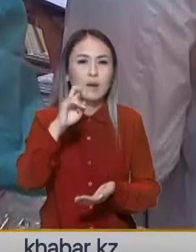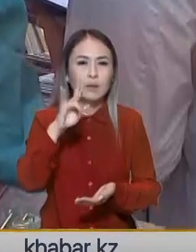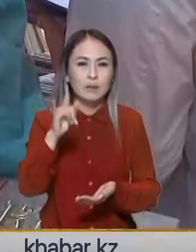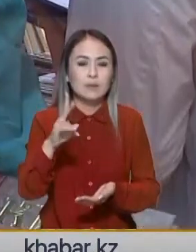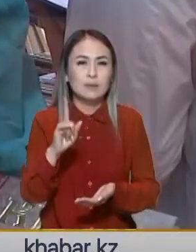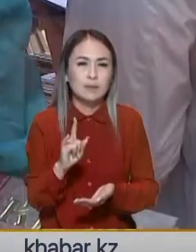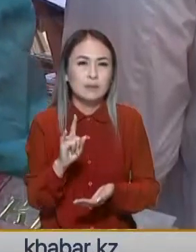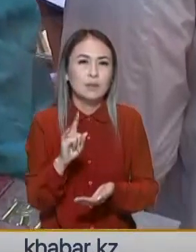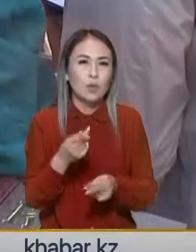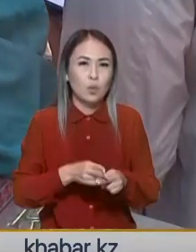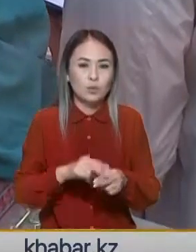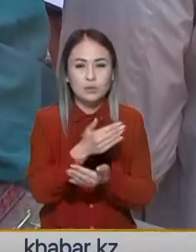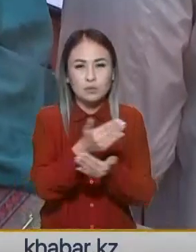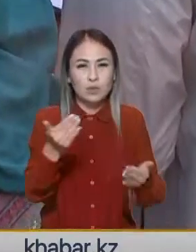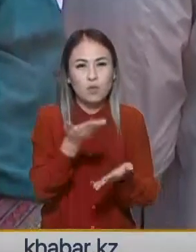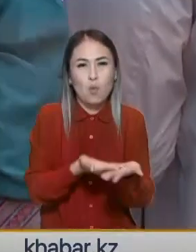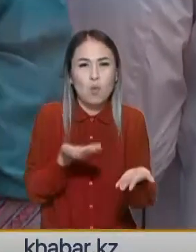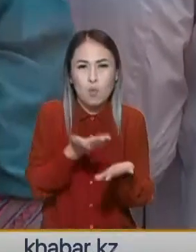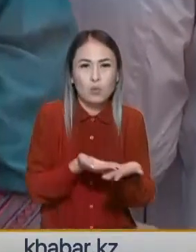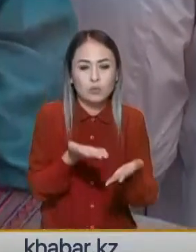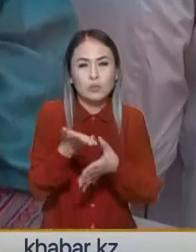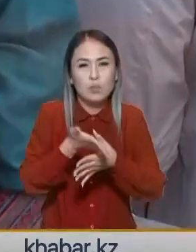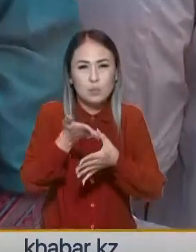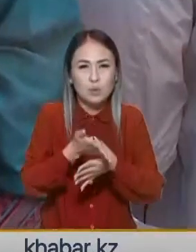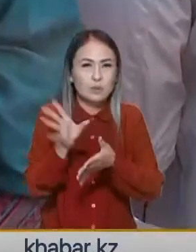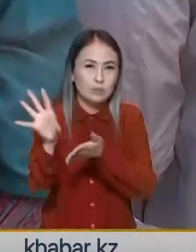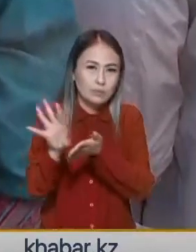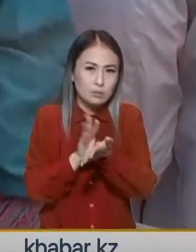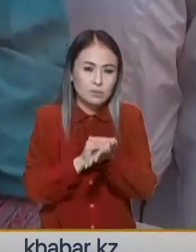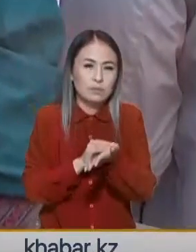Мұхамәдиқызы осы кісілердің ақыл кеңесі, осы кісілерден алған үлгі өнегім әсер етті.